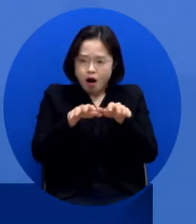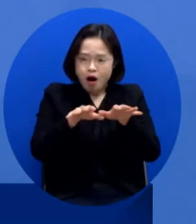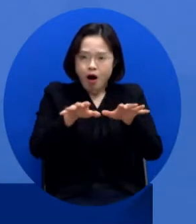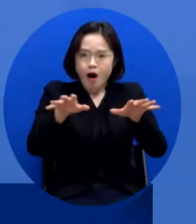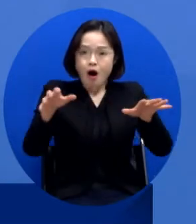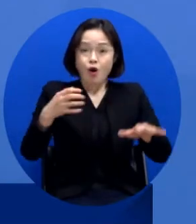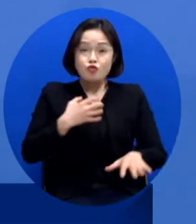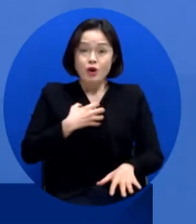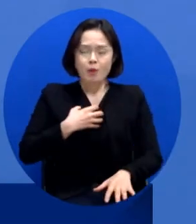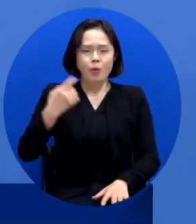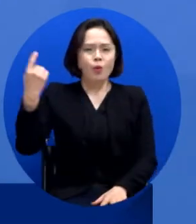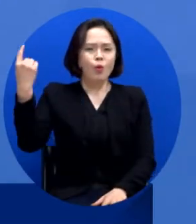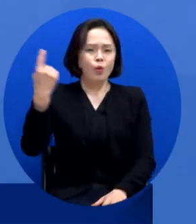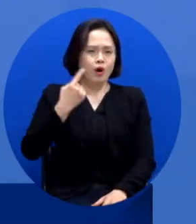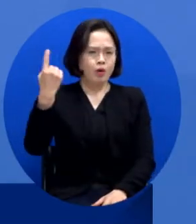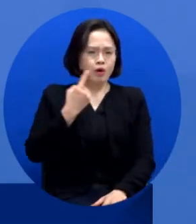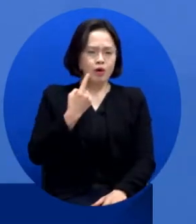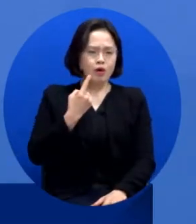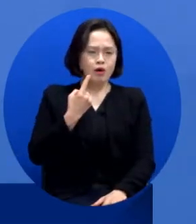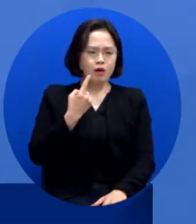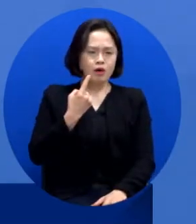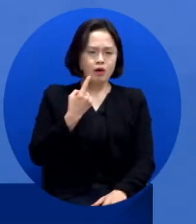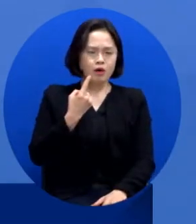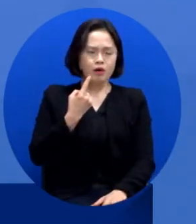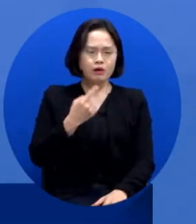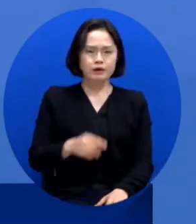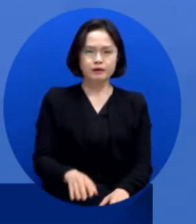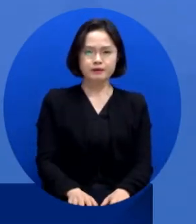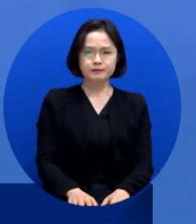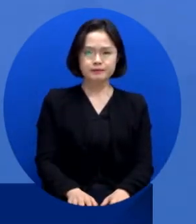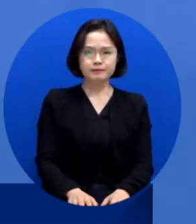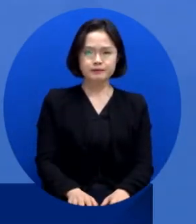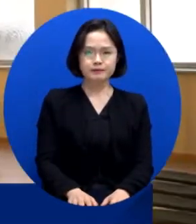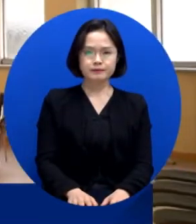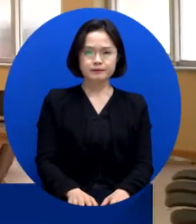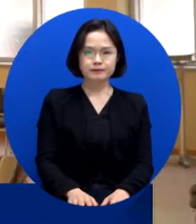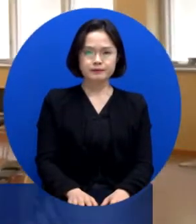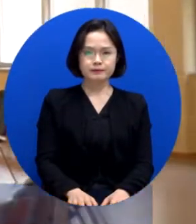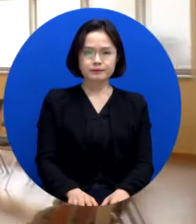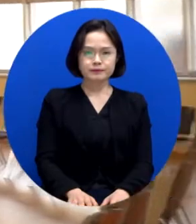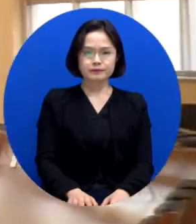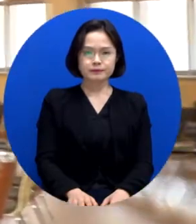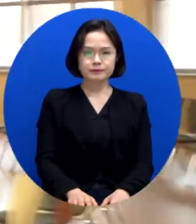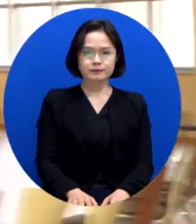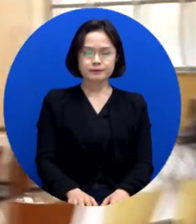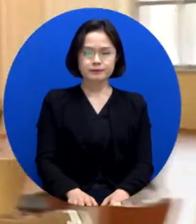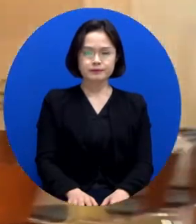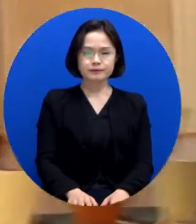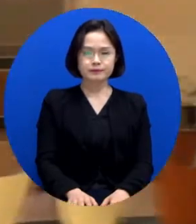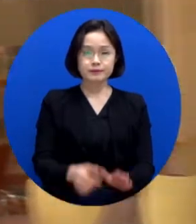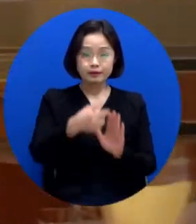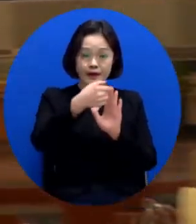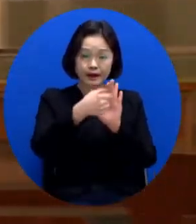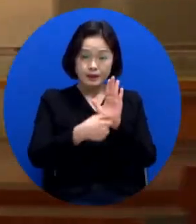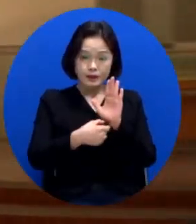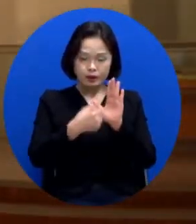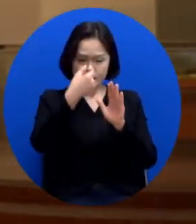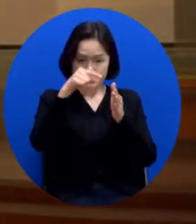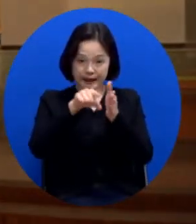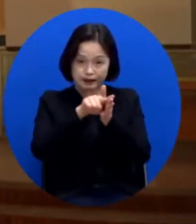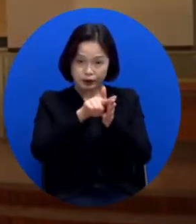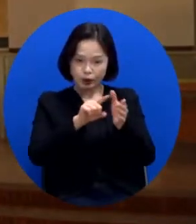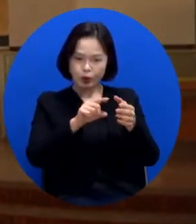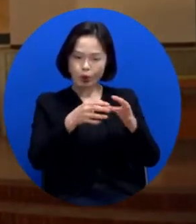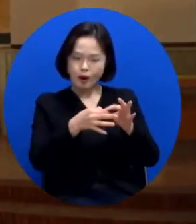Mutation also jetzt eine Realität ist und damit wird sie zunehmen. 이로 인해 개신교 행사들도 일정